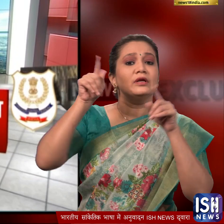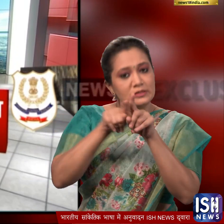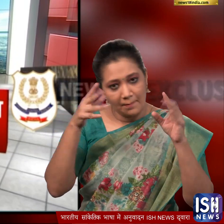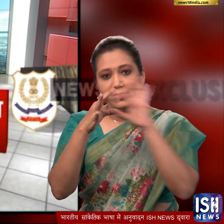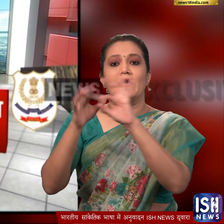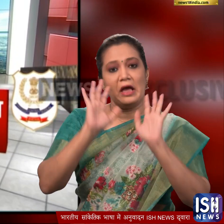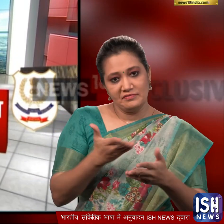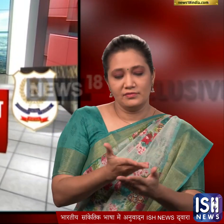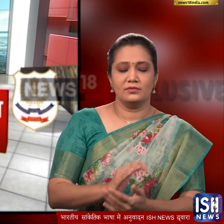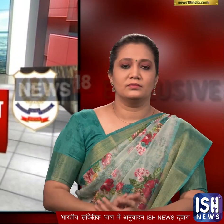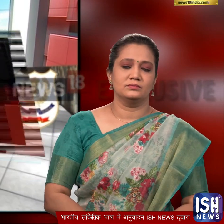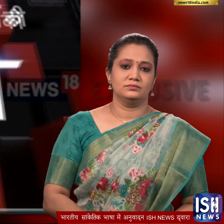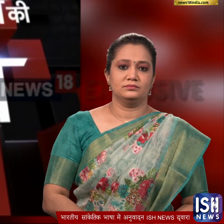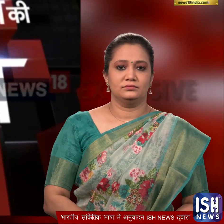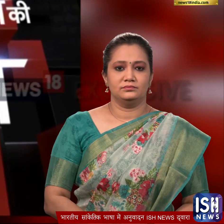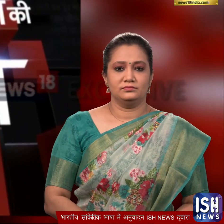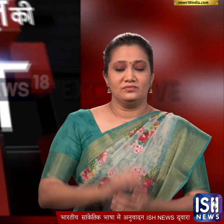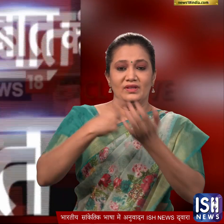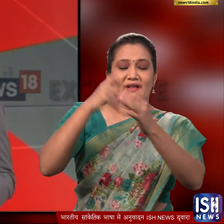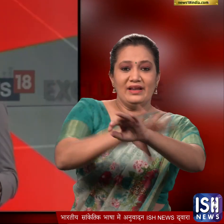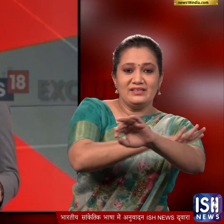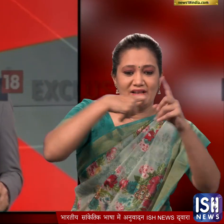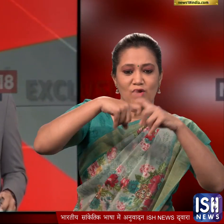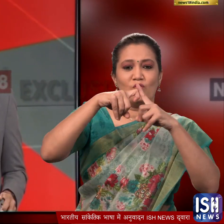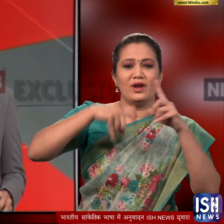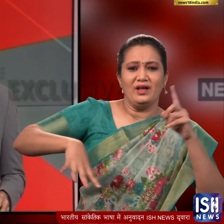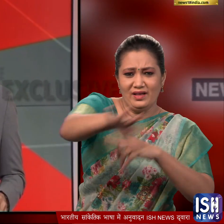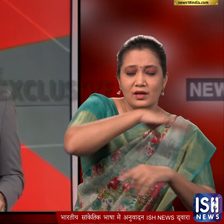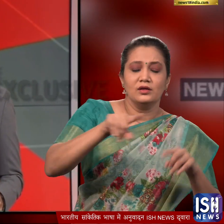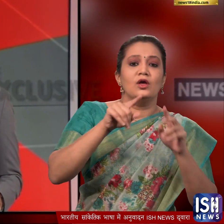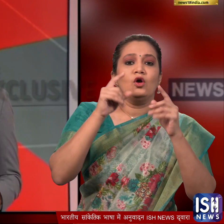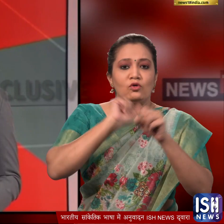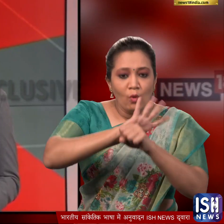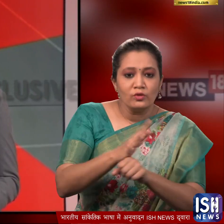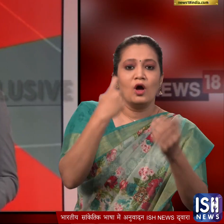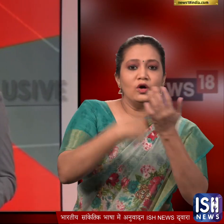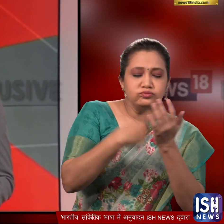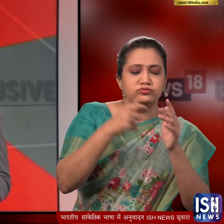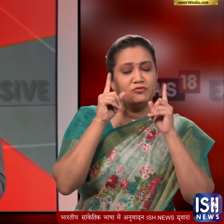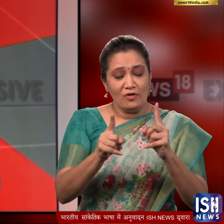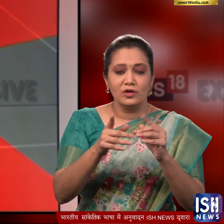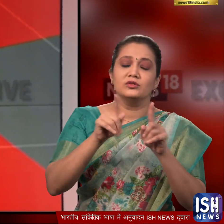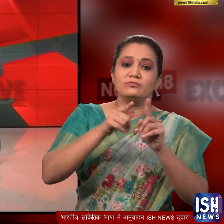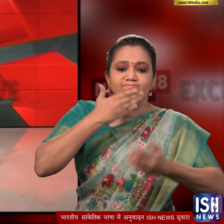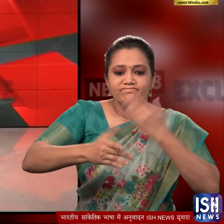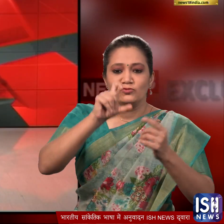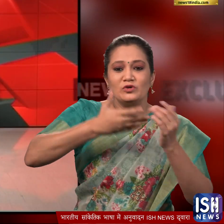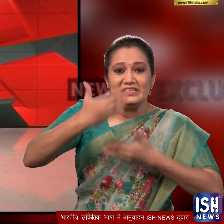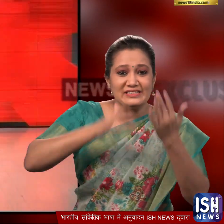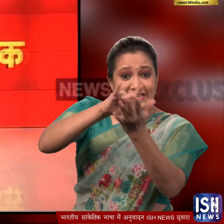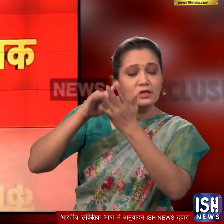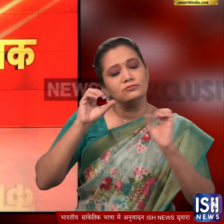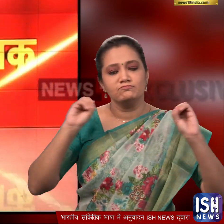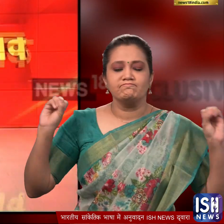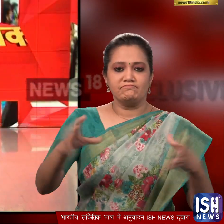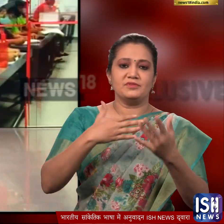ड्रग्स कलेक्शन मामले से भी जुड़ चुका है। राजस्थान के कोटा में कोरोना के नियमों का पालन करते हुए कोचिंग सेंटरों में पढ़ाई शुरू